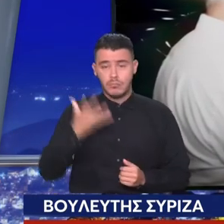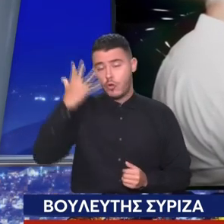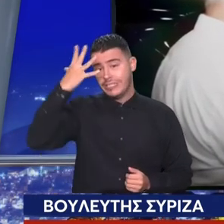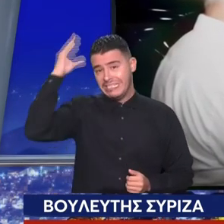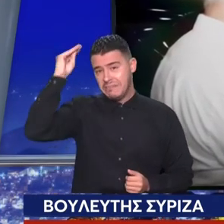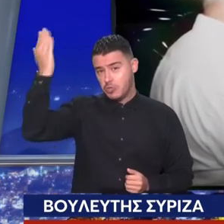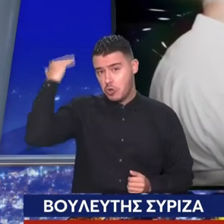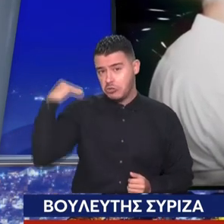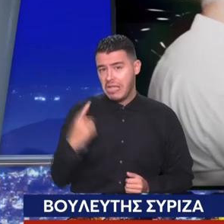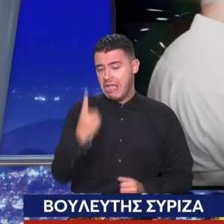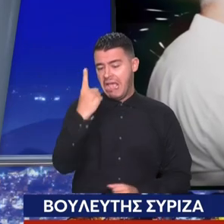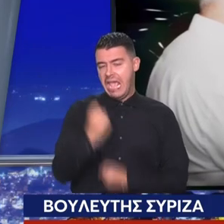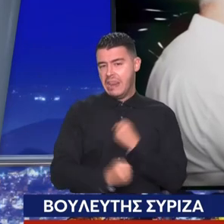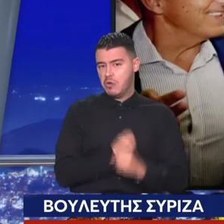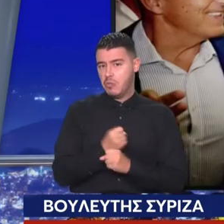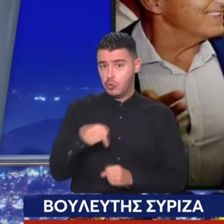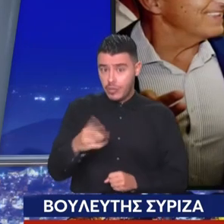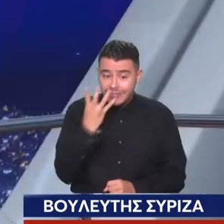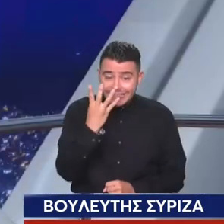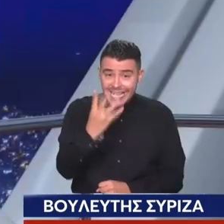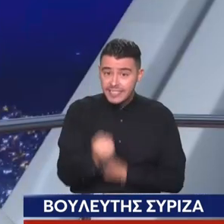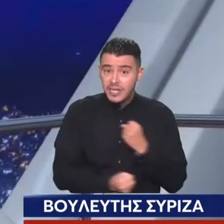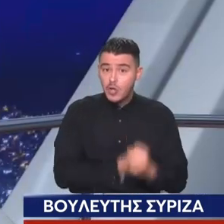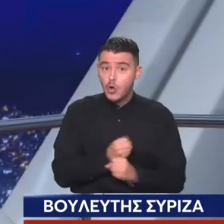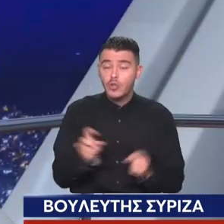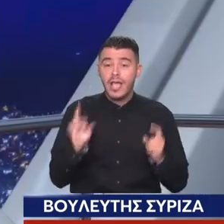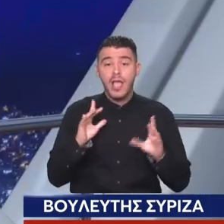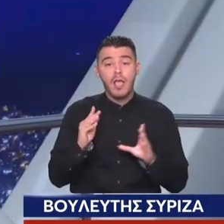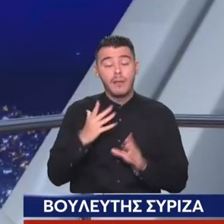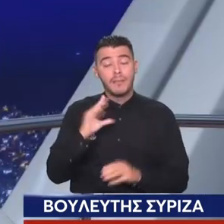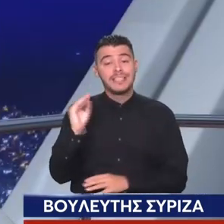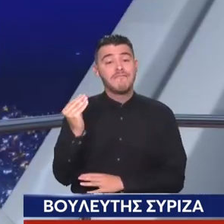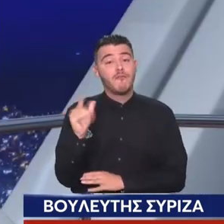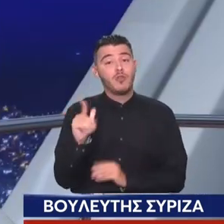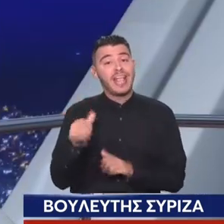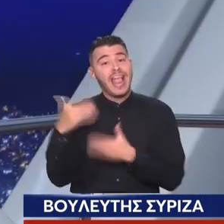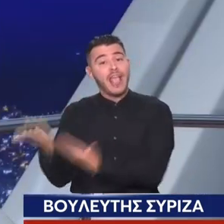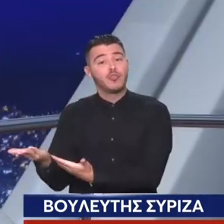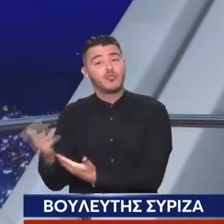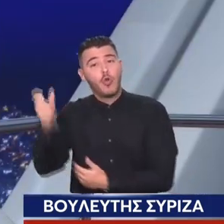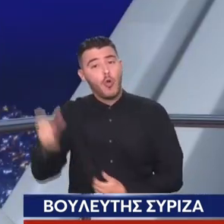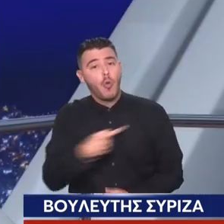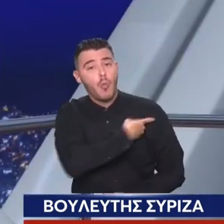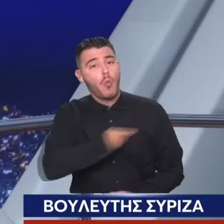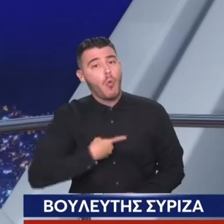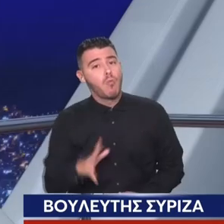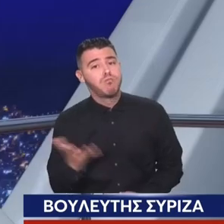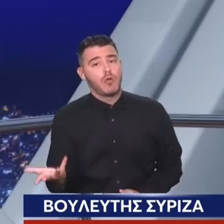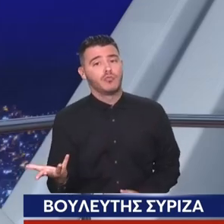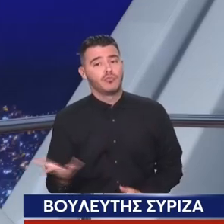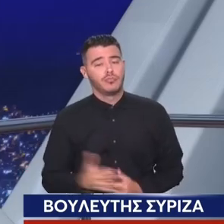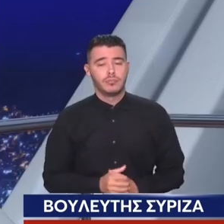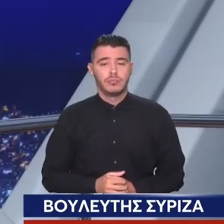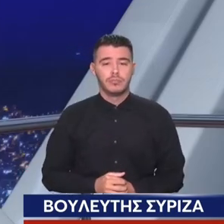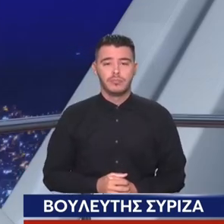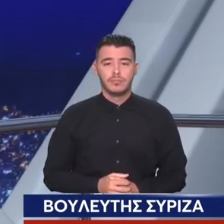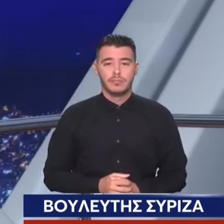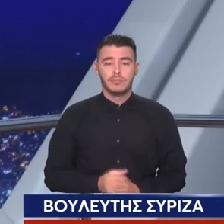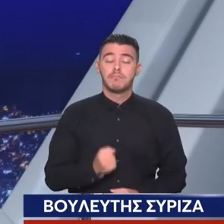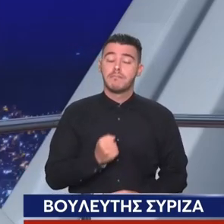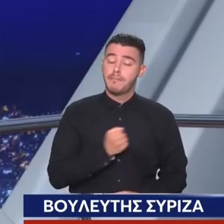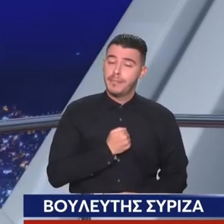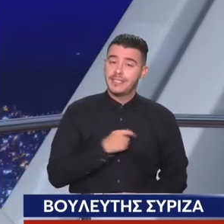που ήταν κάποιοι μήνες. Σας λέω όμως ανοιχτά ότι είναι κάτι το οποίο δεν θα μας δημιουργήσει πρόβλημα είτε έτσι είτε αλλιώς. Θεωρώ ότι στην κοινοβουλευτική ομάδα έχουμε πολύ άξια στελέχη και ανθρώπους